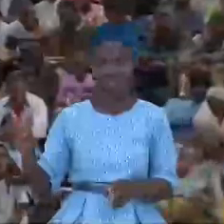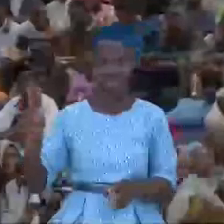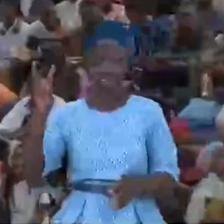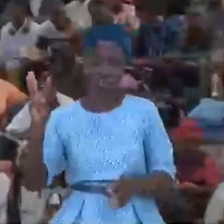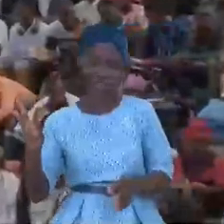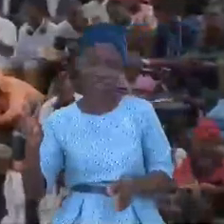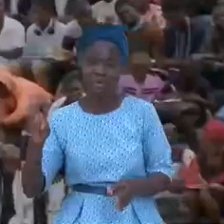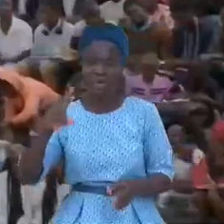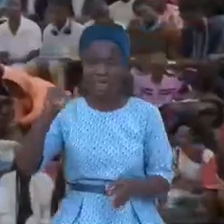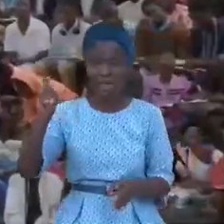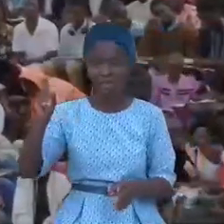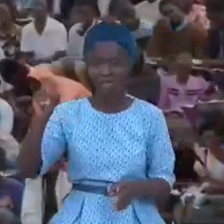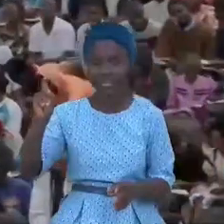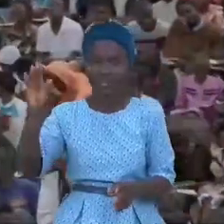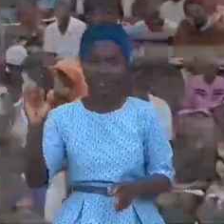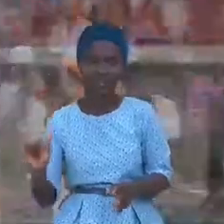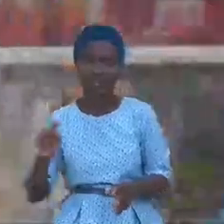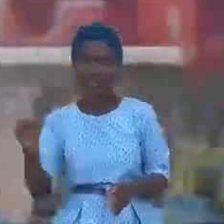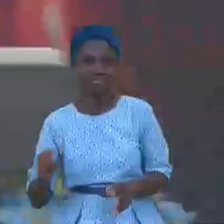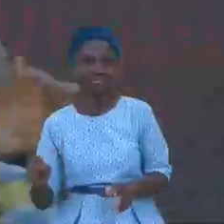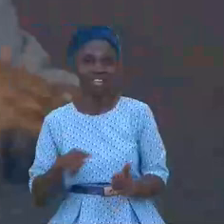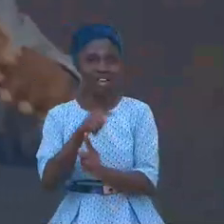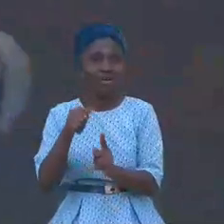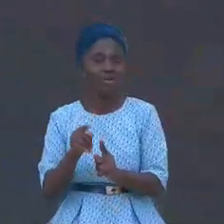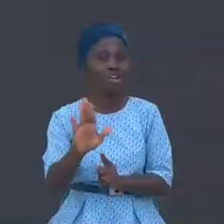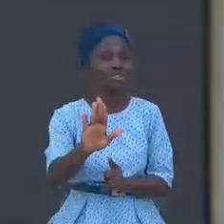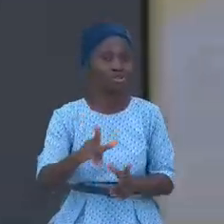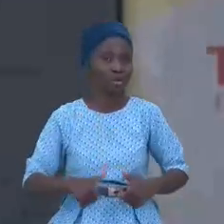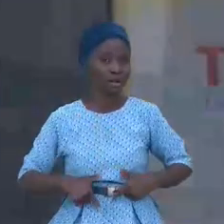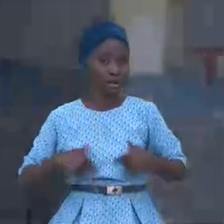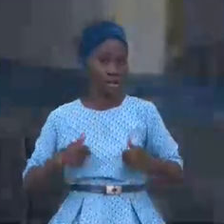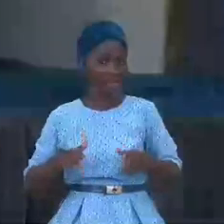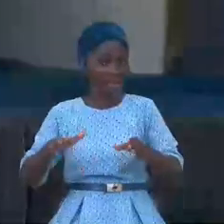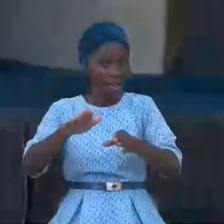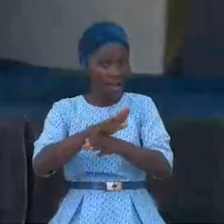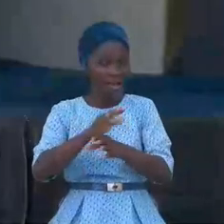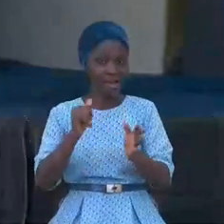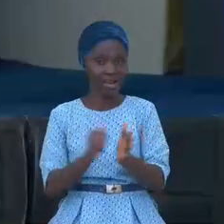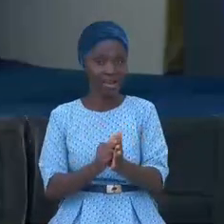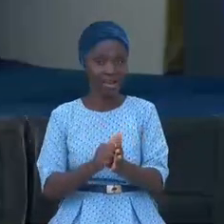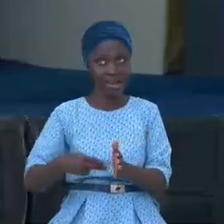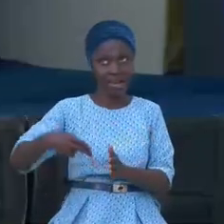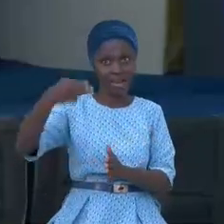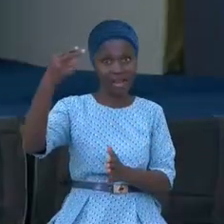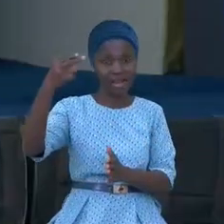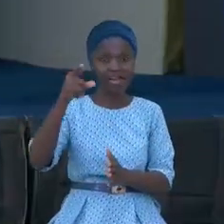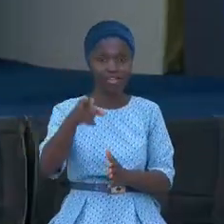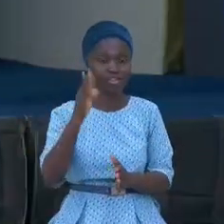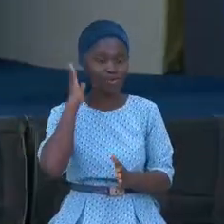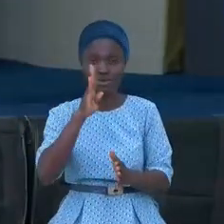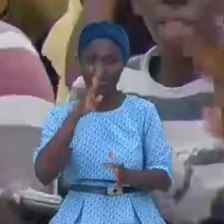Z. Et quand ta vie atteint cette hauteur, tu